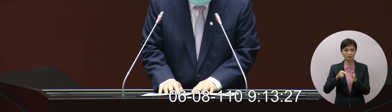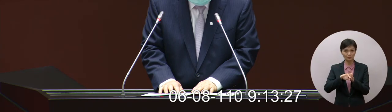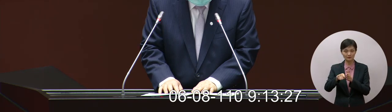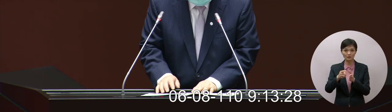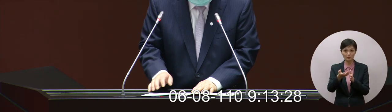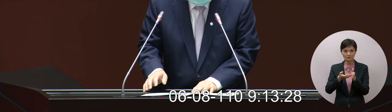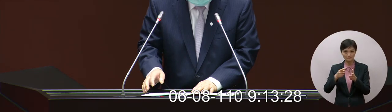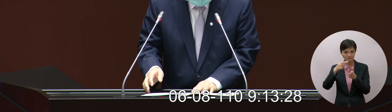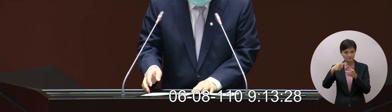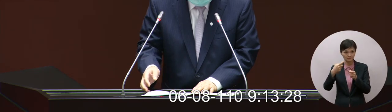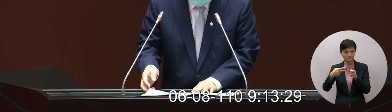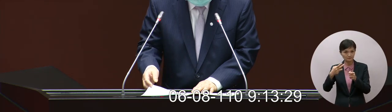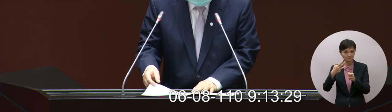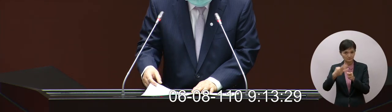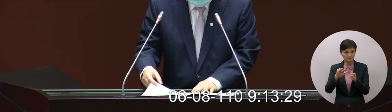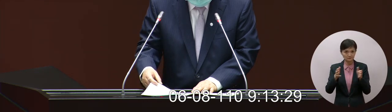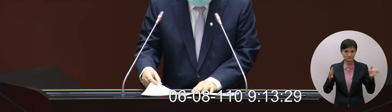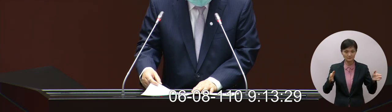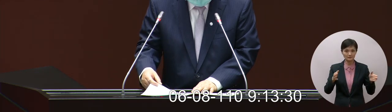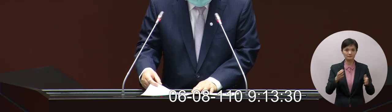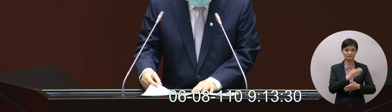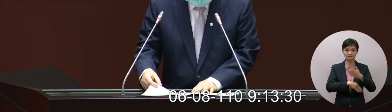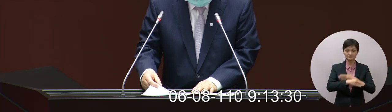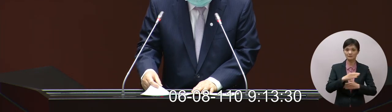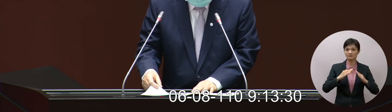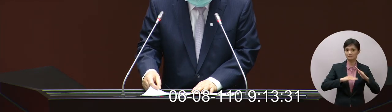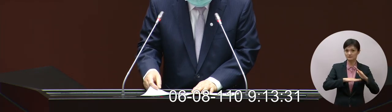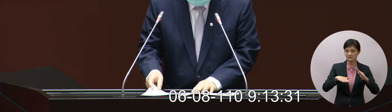3年身心障碍随行家庭防疫经费